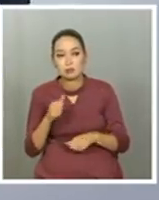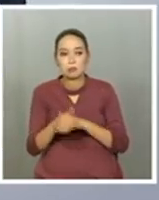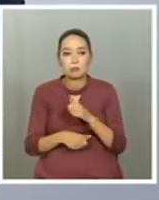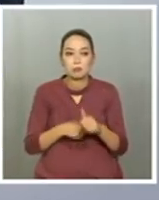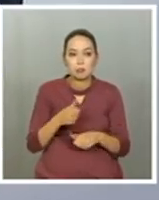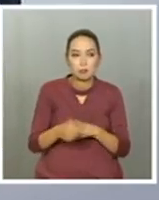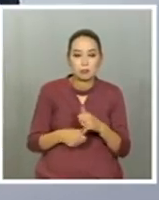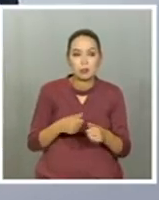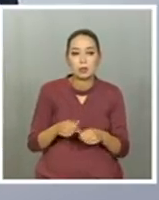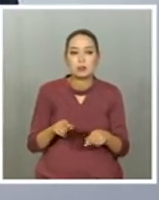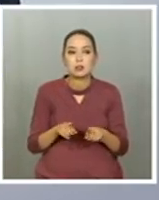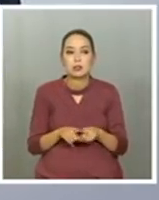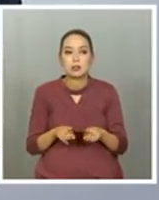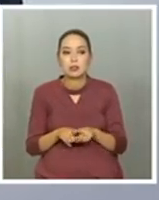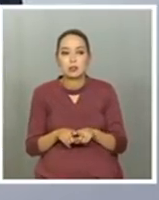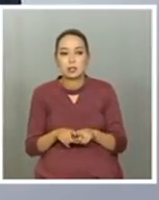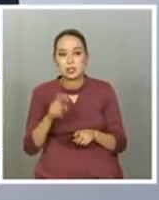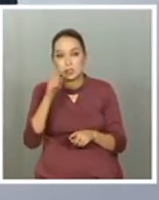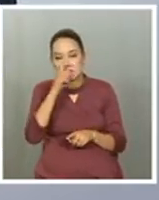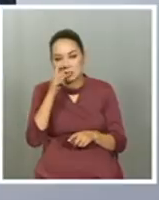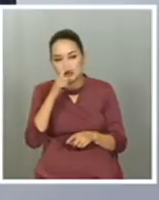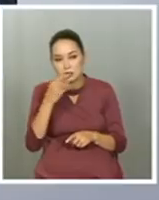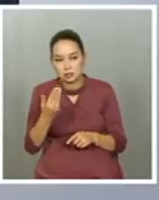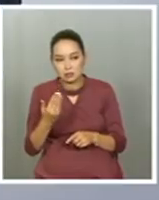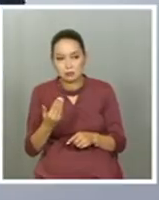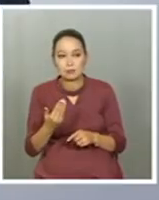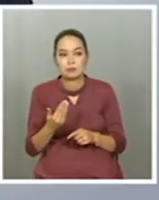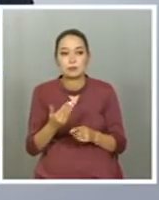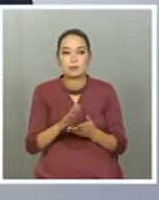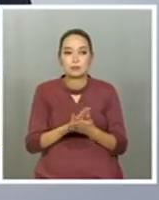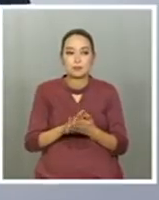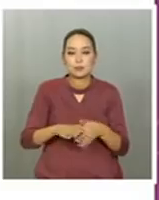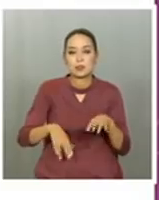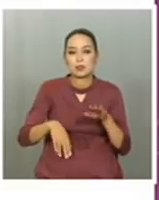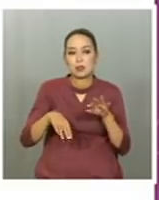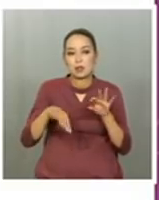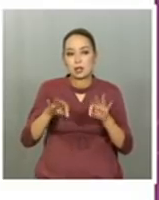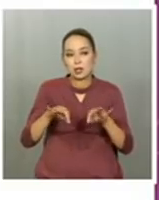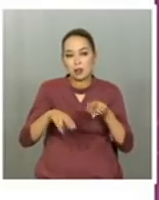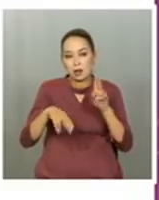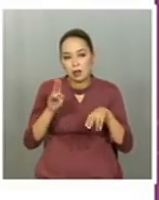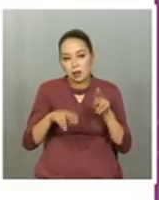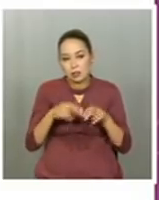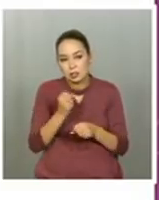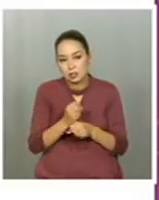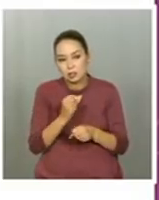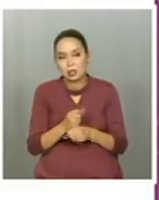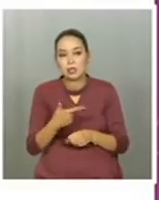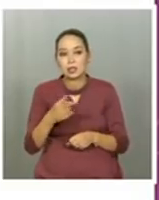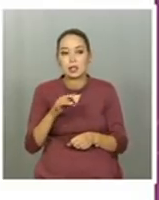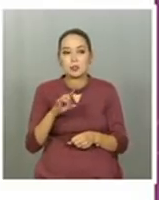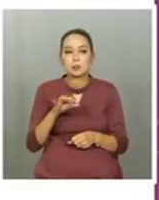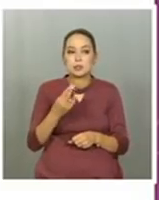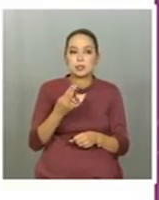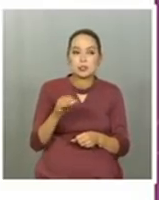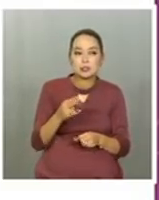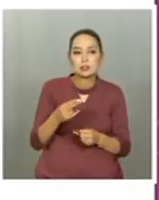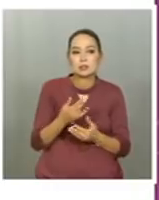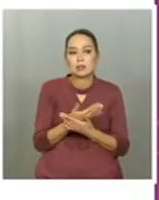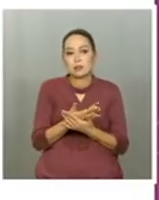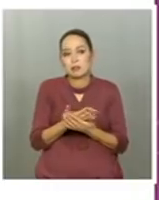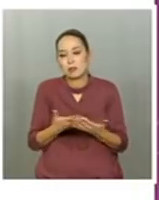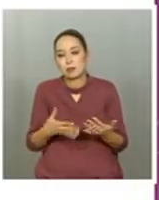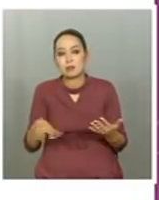үшін, қышқылдарды синтездеу үшін, бояу жасау үшін, гербицидтер алу үшін көптеген салаларда